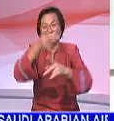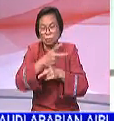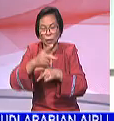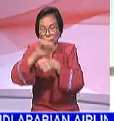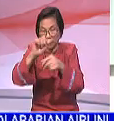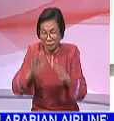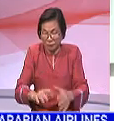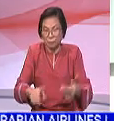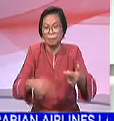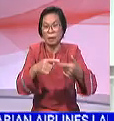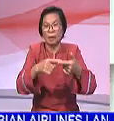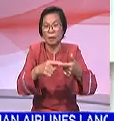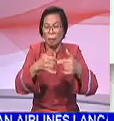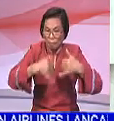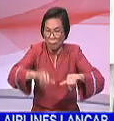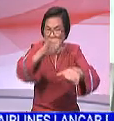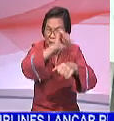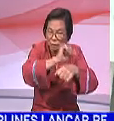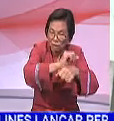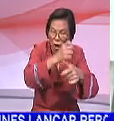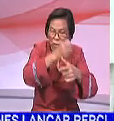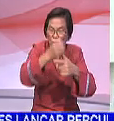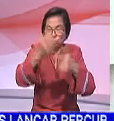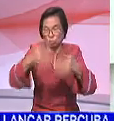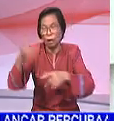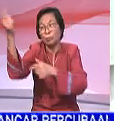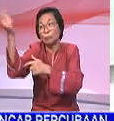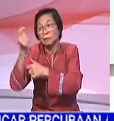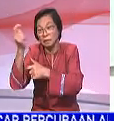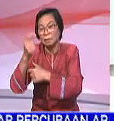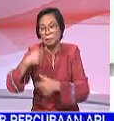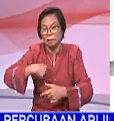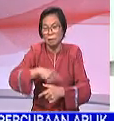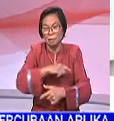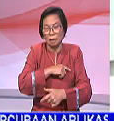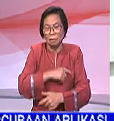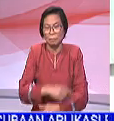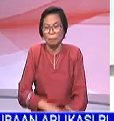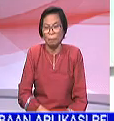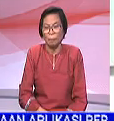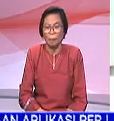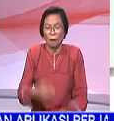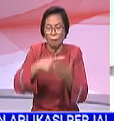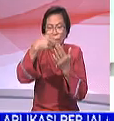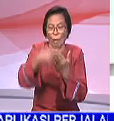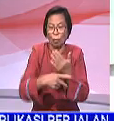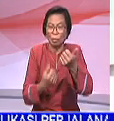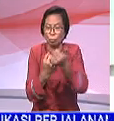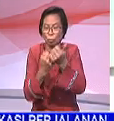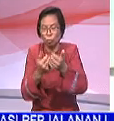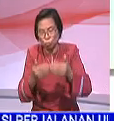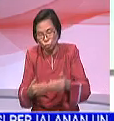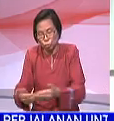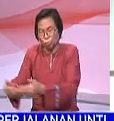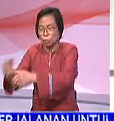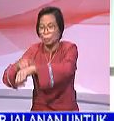tangan sama ada yang masih berkhidmat ataupun yang telah pun bersara. Itu hasrat kita lah dan program seumpama ini akan kita teruskan lagi